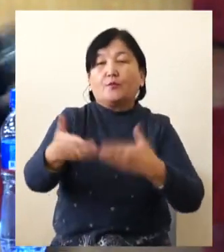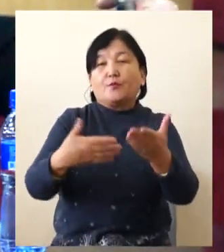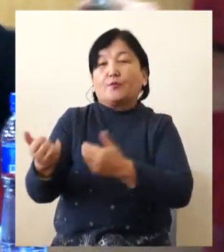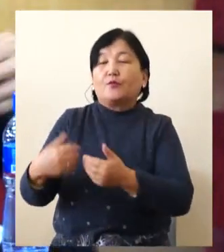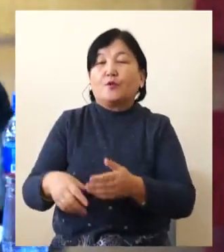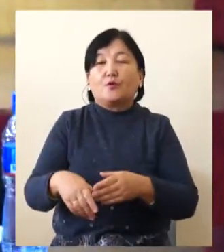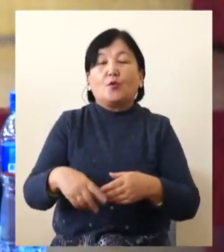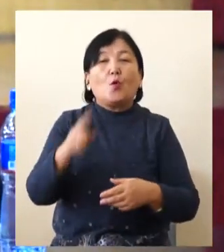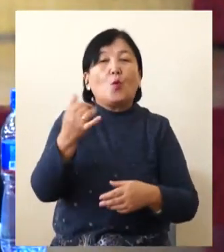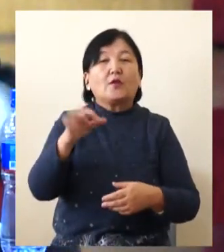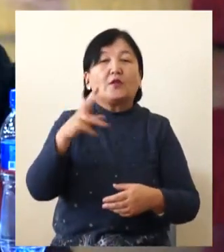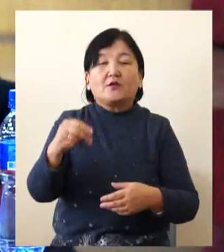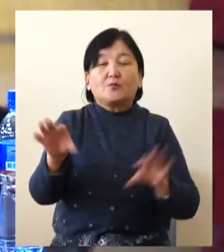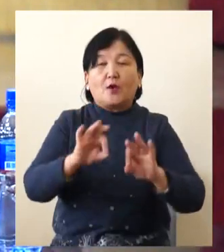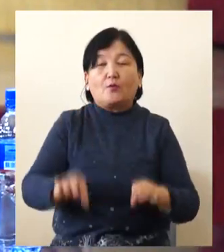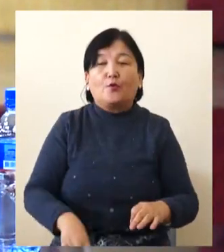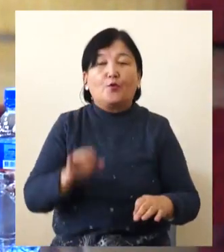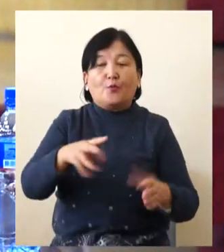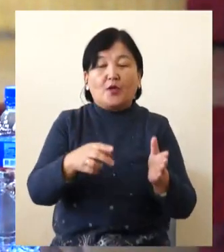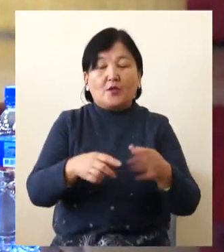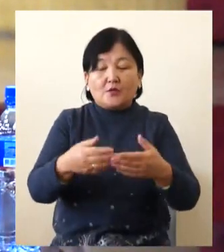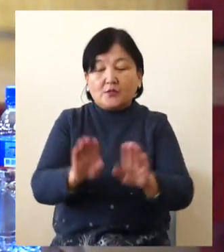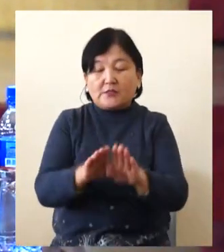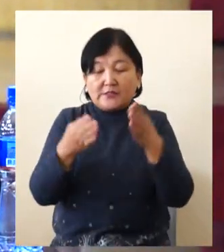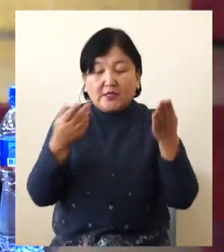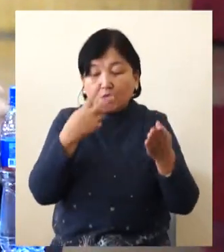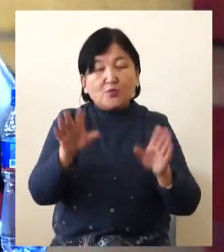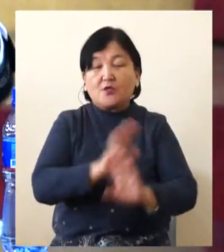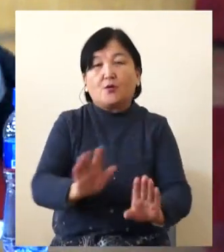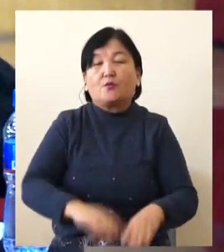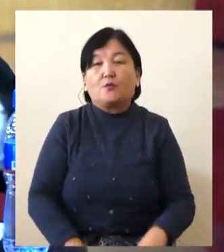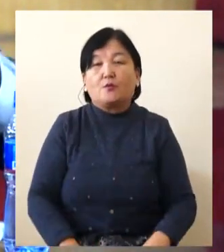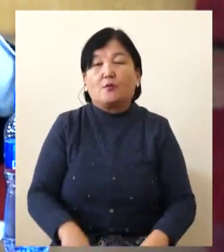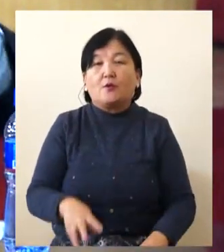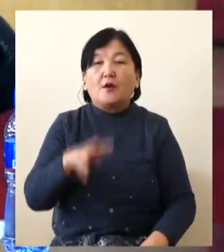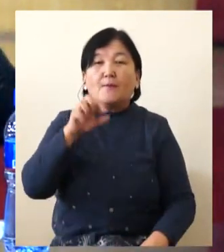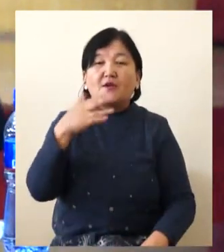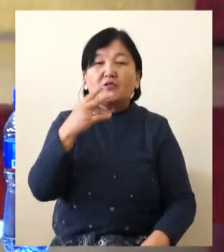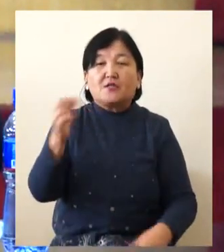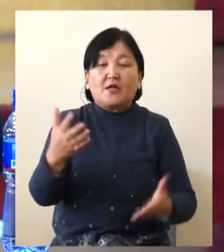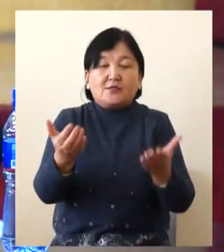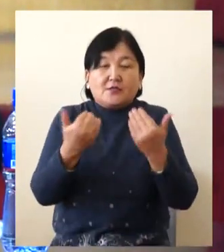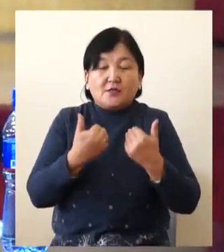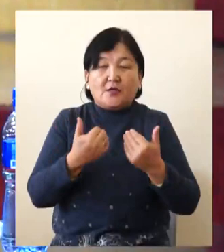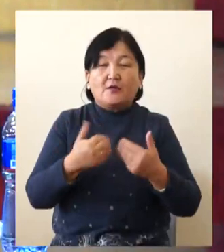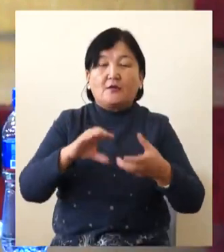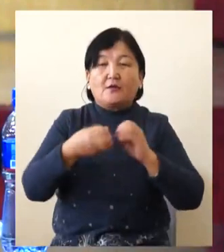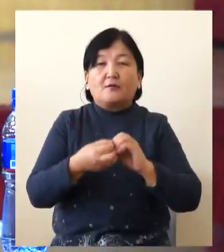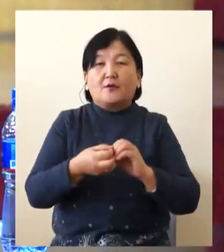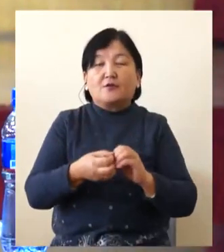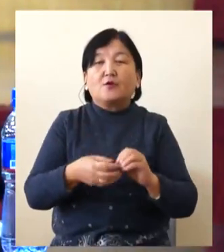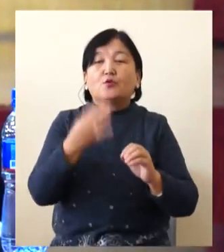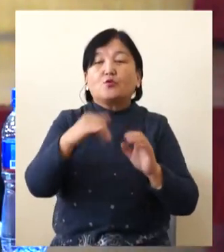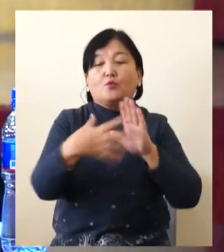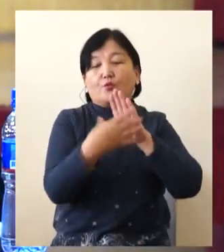тэгээд энийг өнгөөл болоо. Тэр задлаад байх ч хэрэггүй. Таны гуйшаа машинаас нөгөө полкнос юм авч хийж шүү дээ.